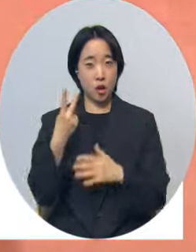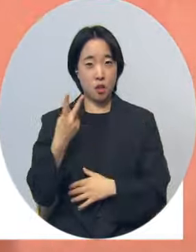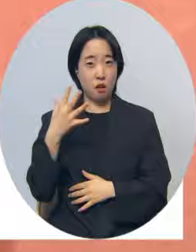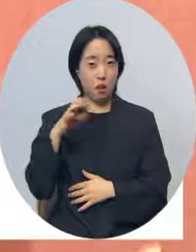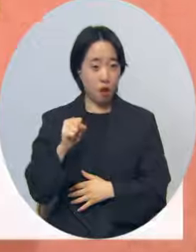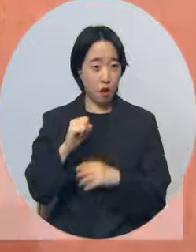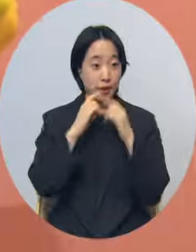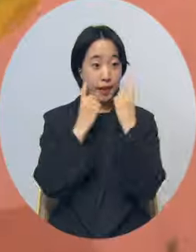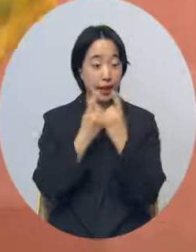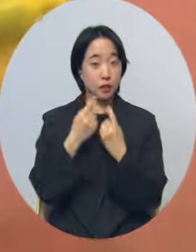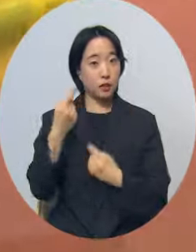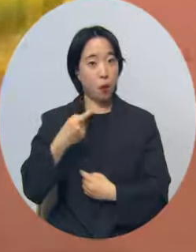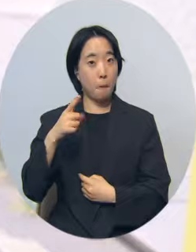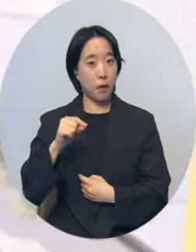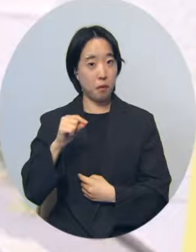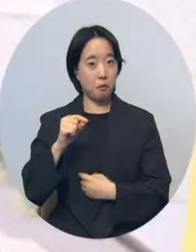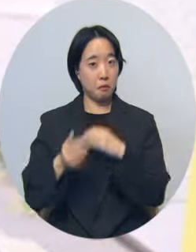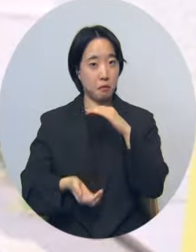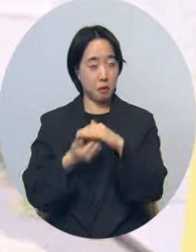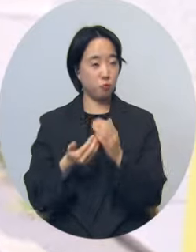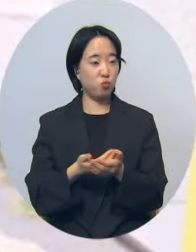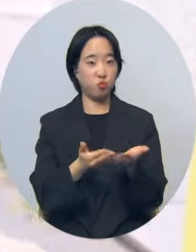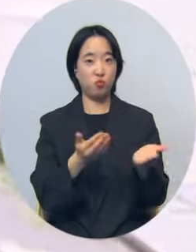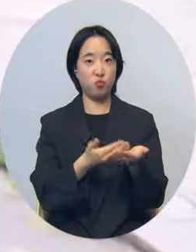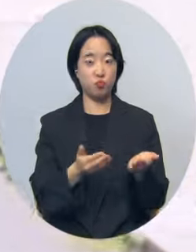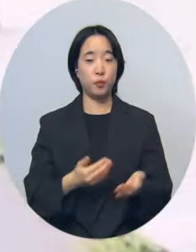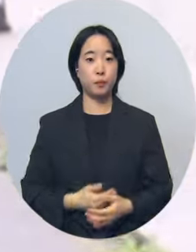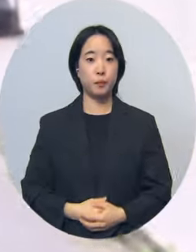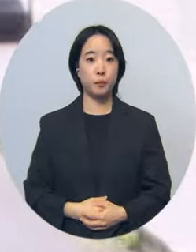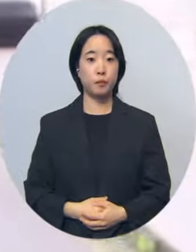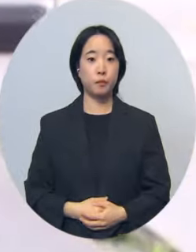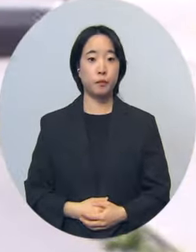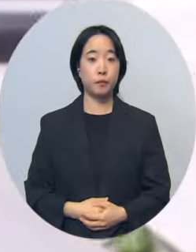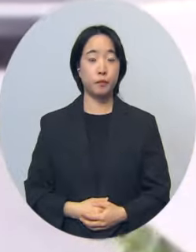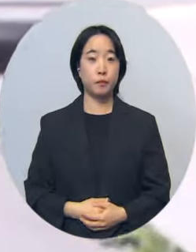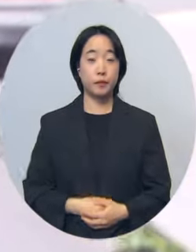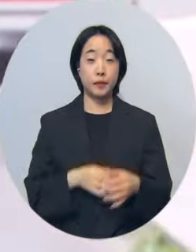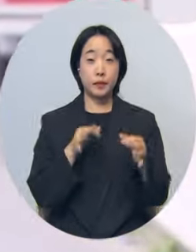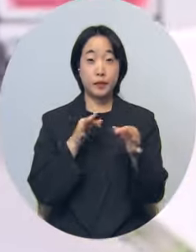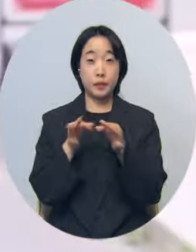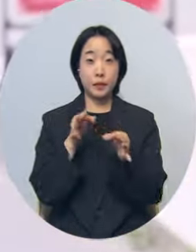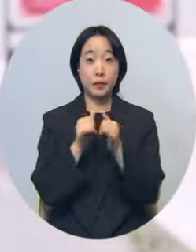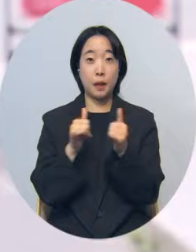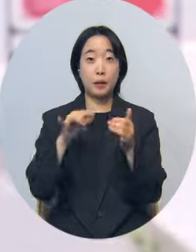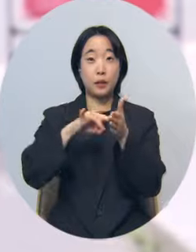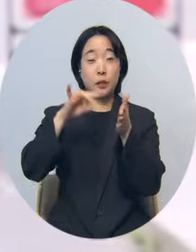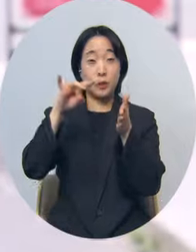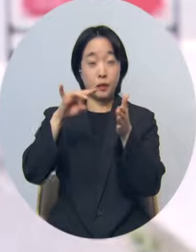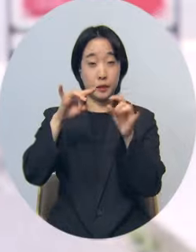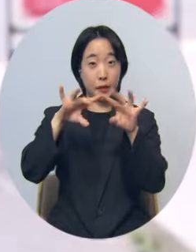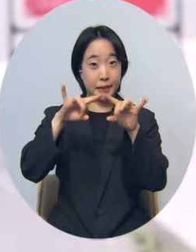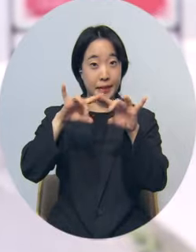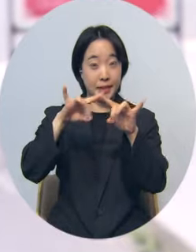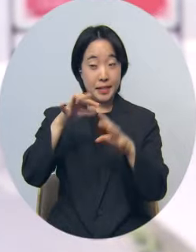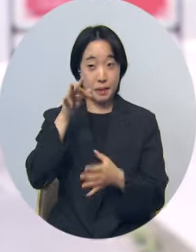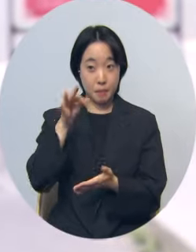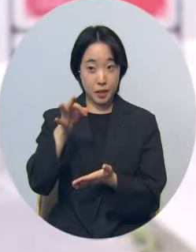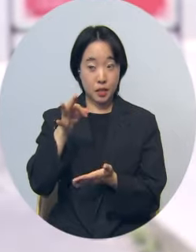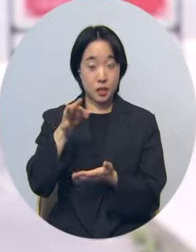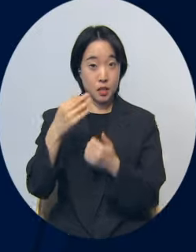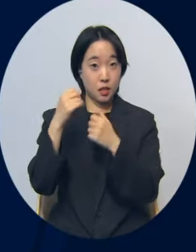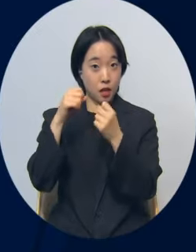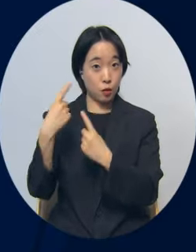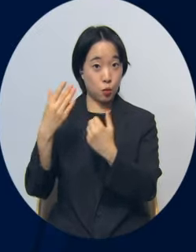1천만 원 한도로 지원합니다. 최대 20만 원을 지원받는 소상공인 전기료 지원도 추석 전까지